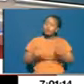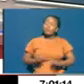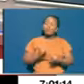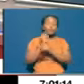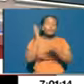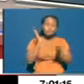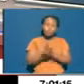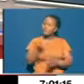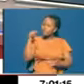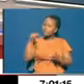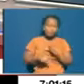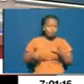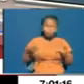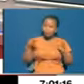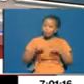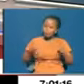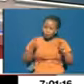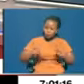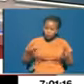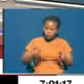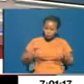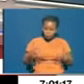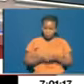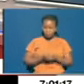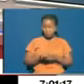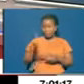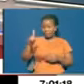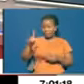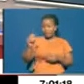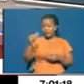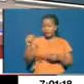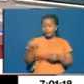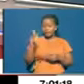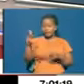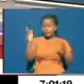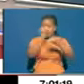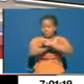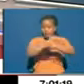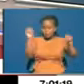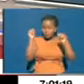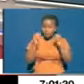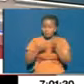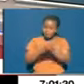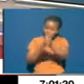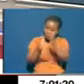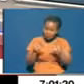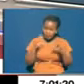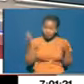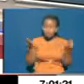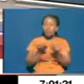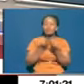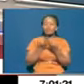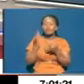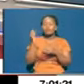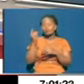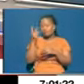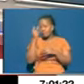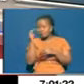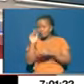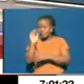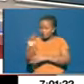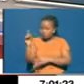kina unafanyika. Rais wa chama cha wanasheria nchini Nelson Havi, kwa niaba ya familia ya wahasiriwa, alitoa wito kwa